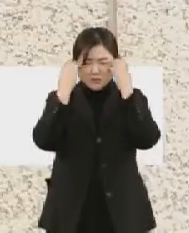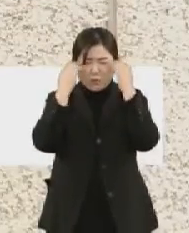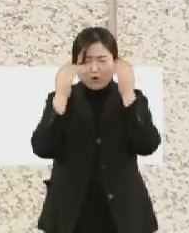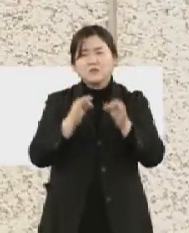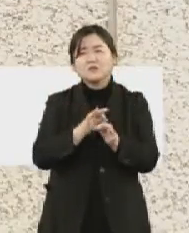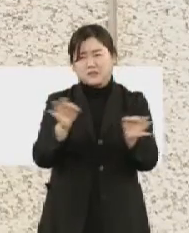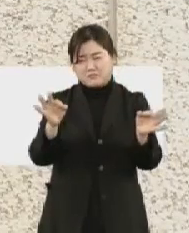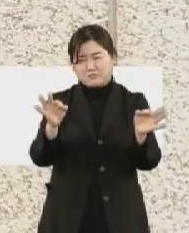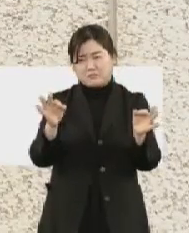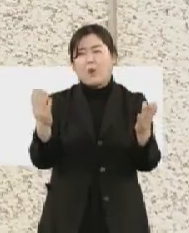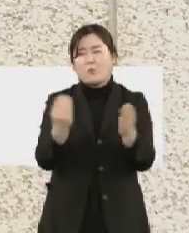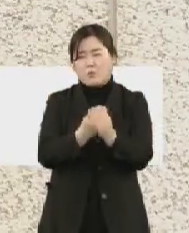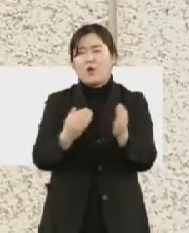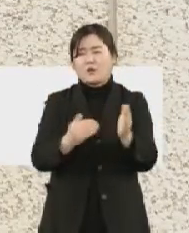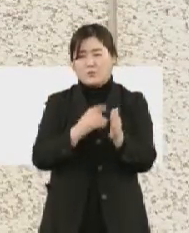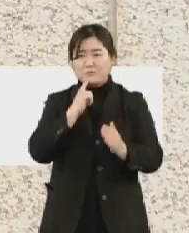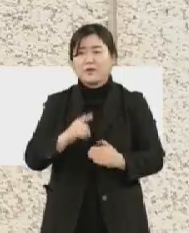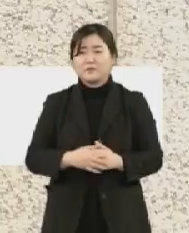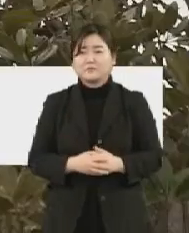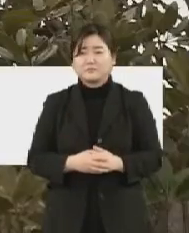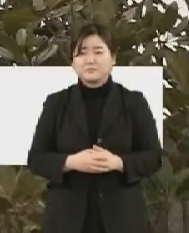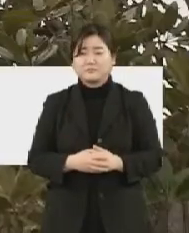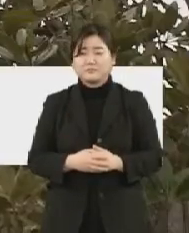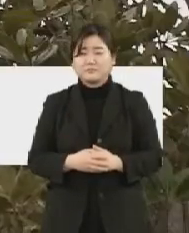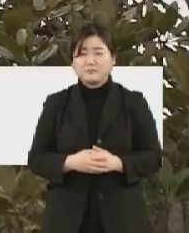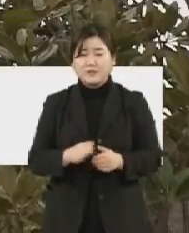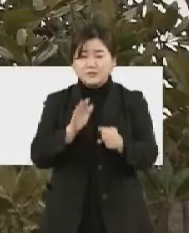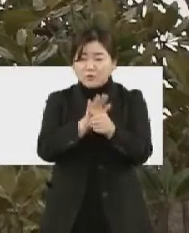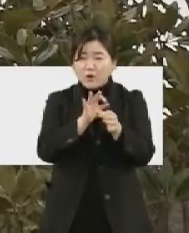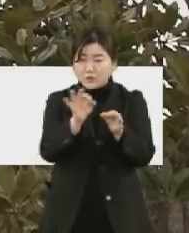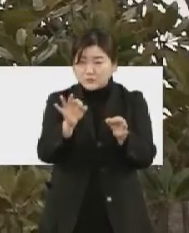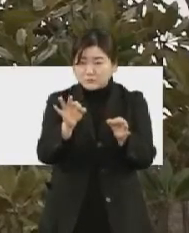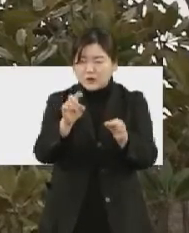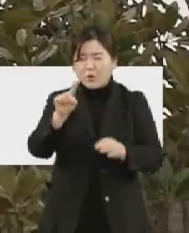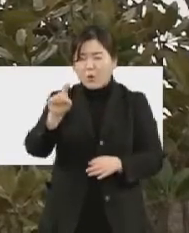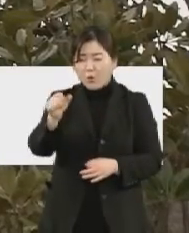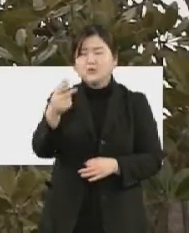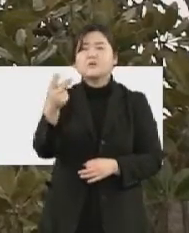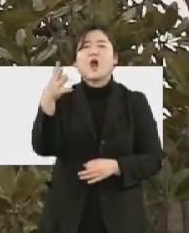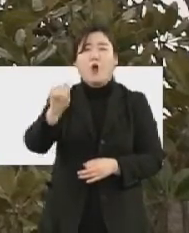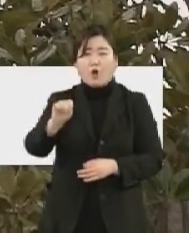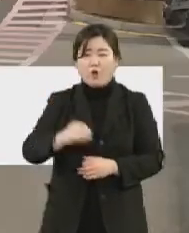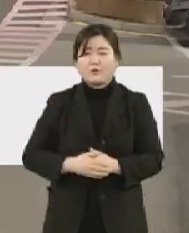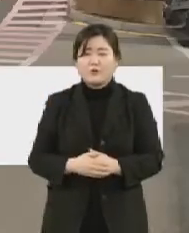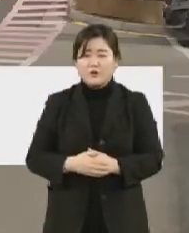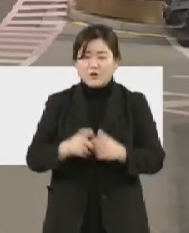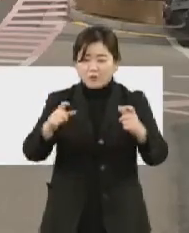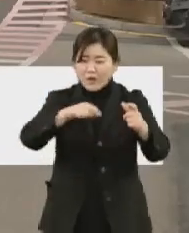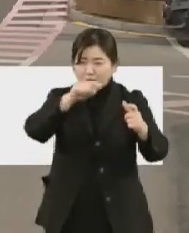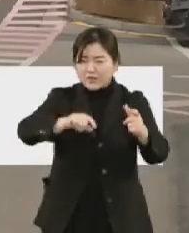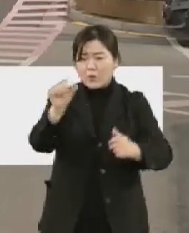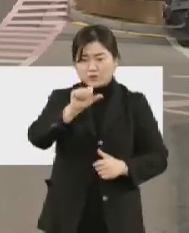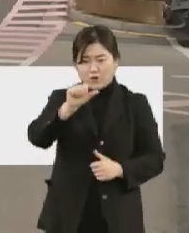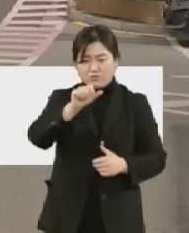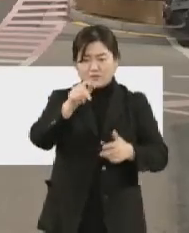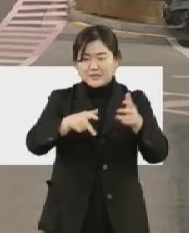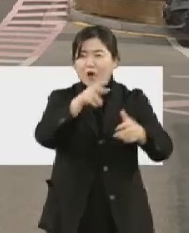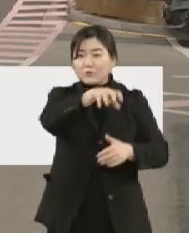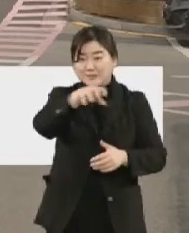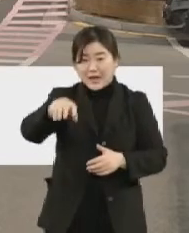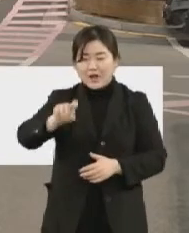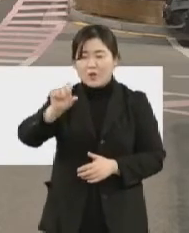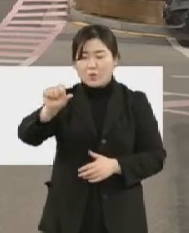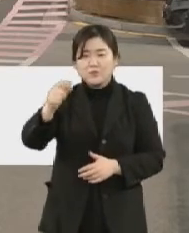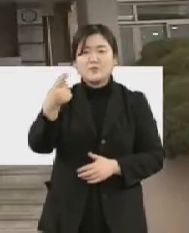지원금 지급을 완료 했다고 밝혔습니다 지원금은 모두 50 2억여 원 으로 관내 5천 역 의 사업장의